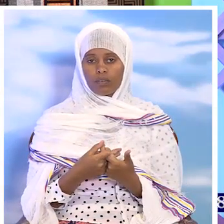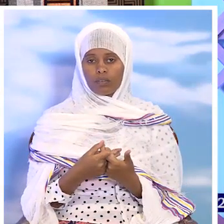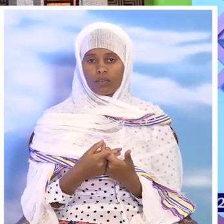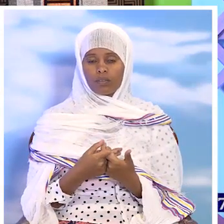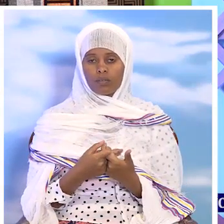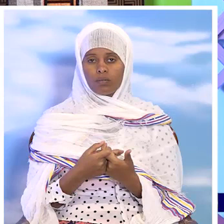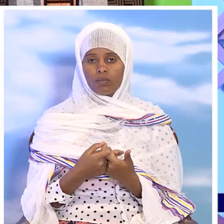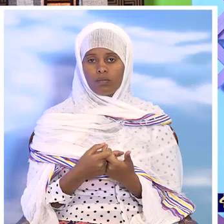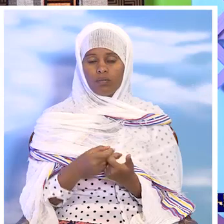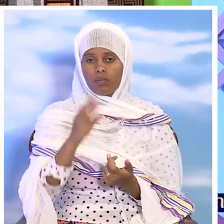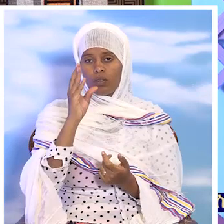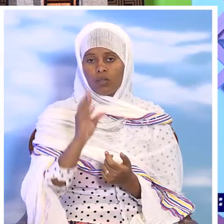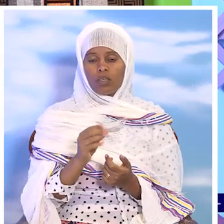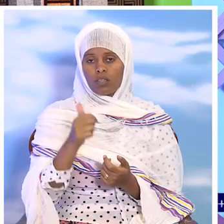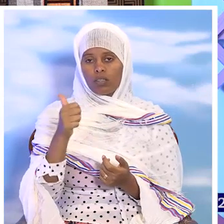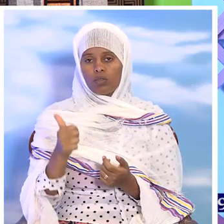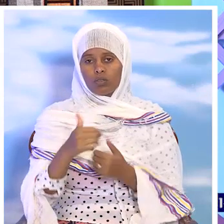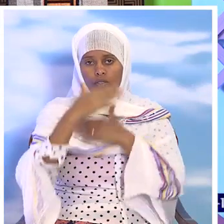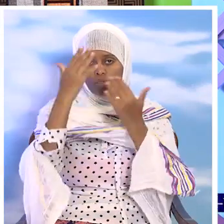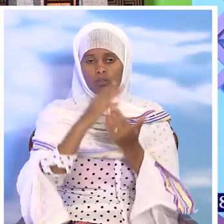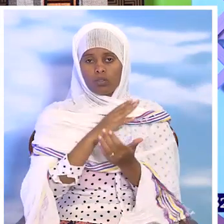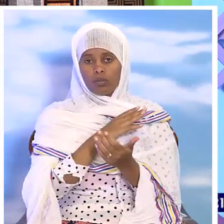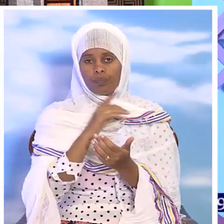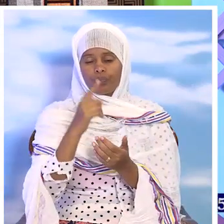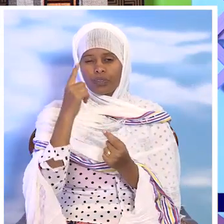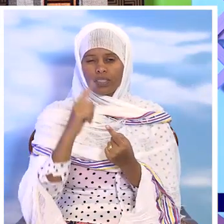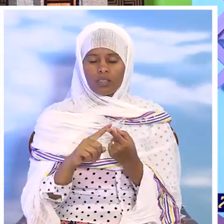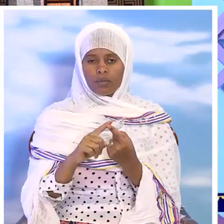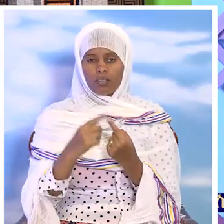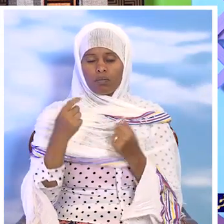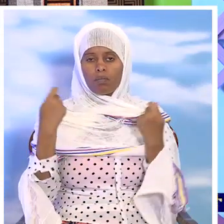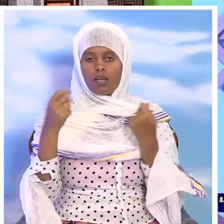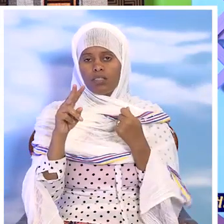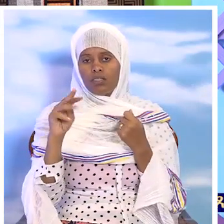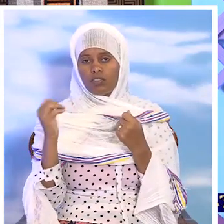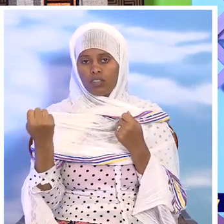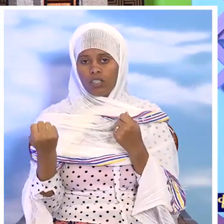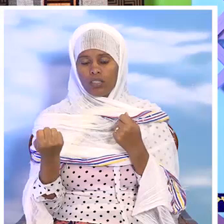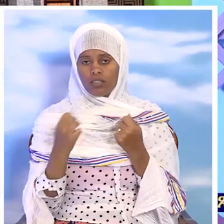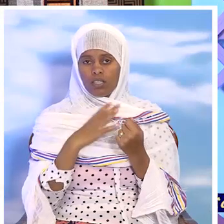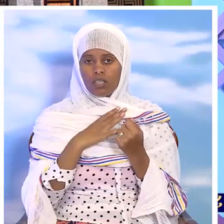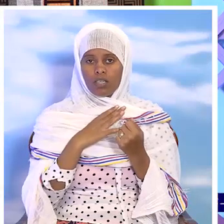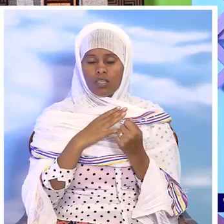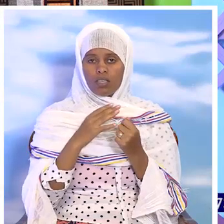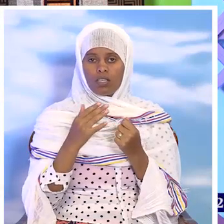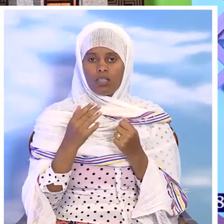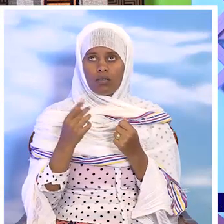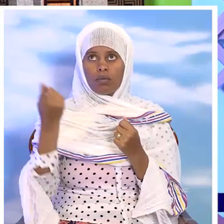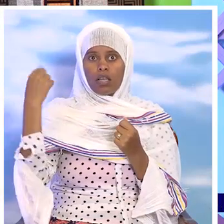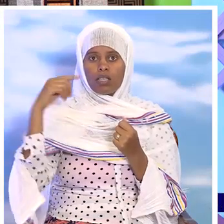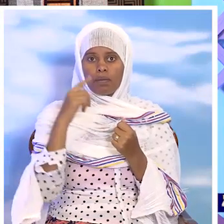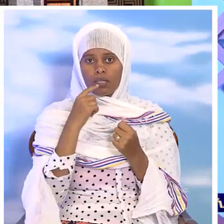ብምባል ሃዋርያዊ ኣትናቴዎስ ገሊፅዎ ኣሎ። ስለዚ ተቐዳሚቲ በዓል እዛ 29 ኢና ገሊፅና ዘለና ዕለት በዓል እግዚኣብሄር ኢና